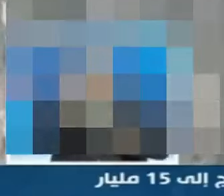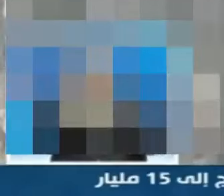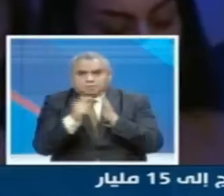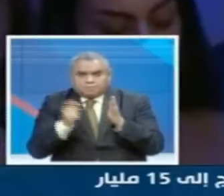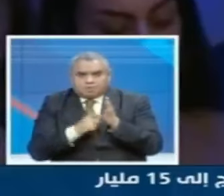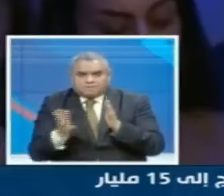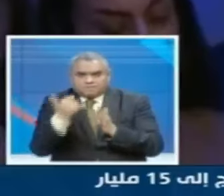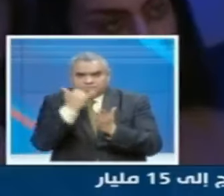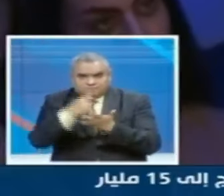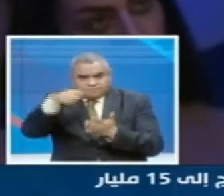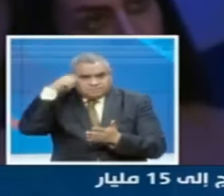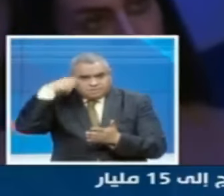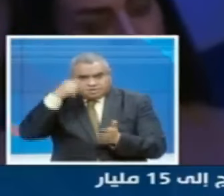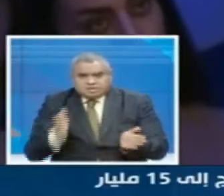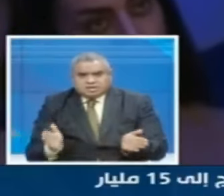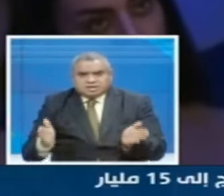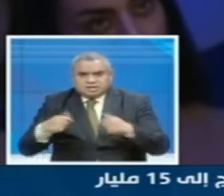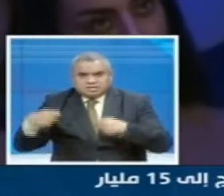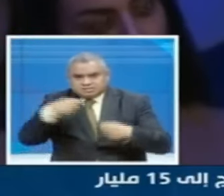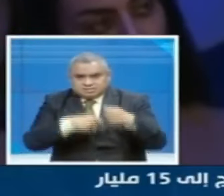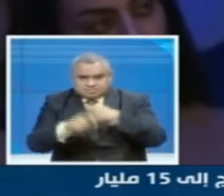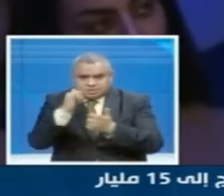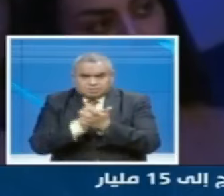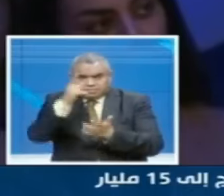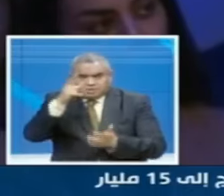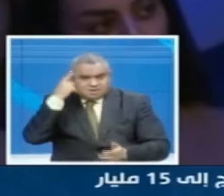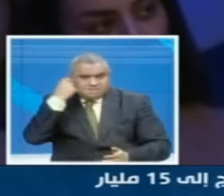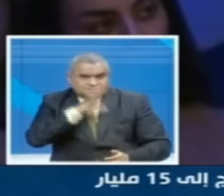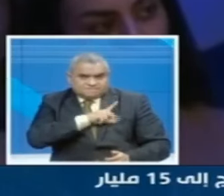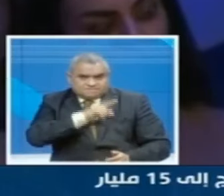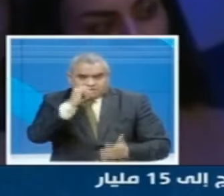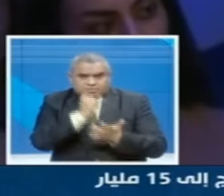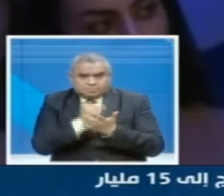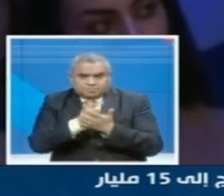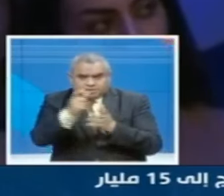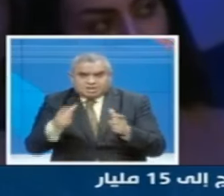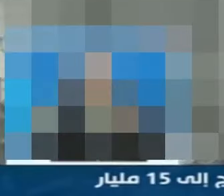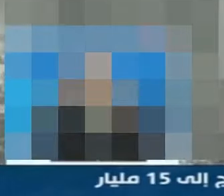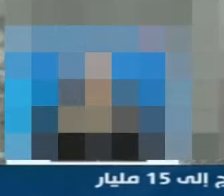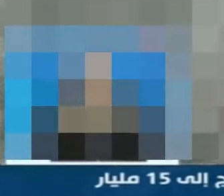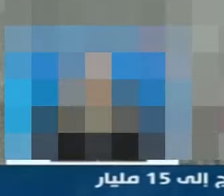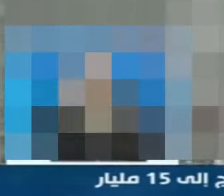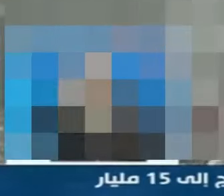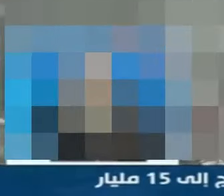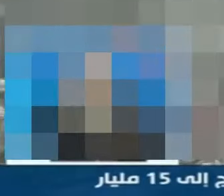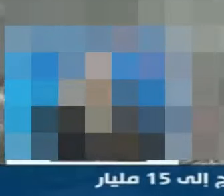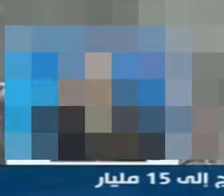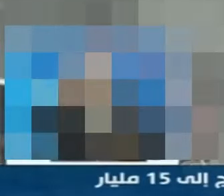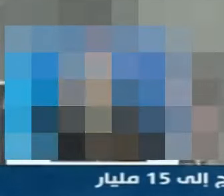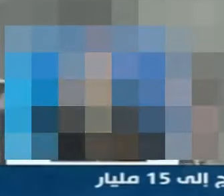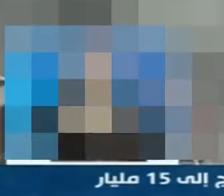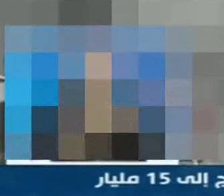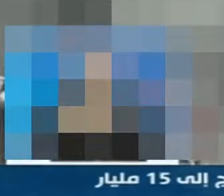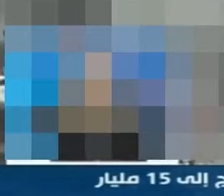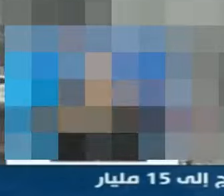فقد أكد رئيس صندوق الاستثمار الفلسطيني محمد مصطفى أمام منتدى دافوس أن إعادة بناء الوحدات